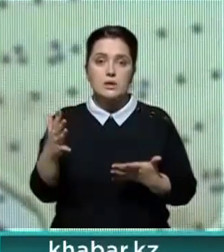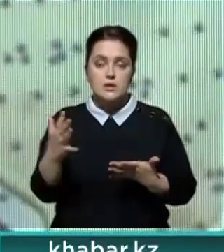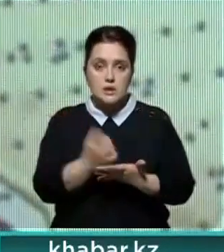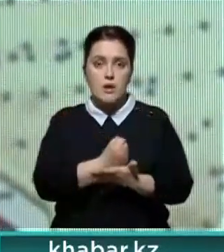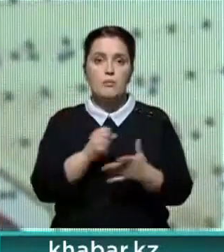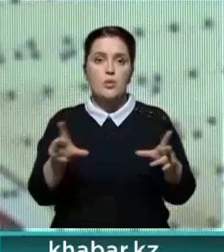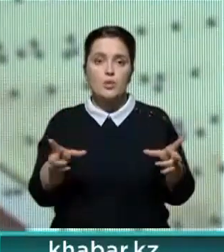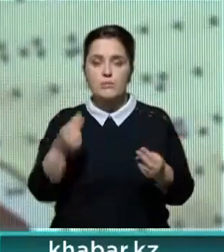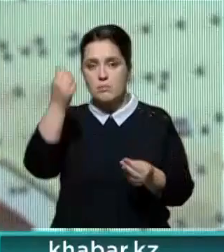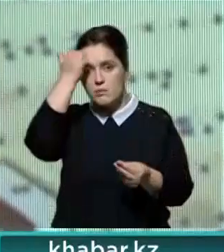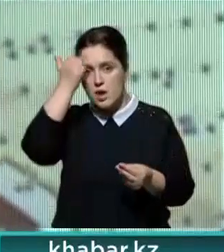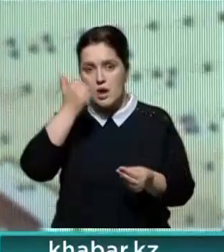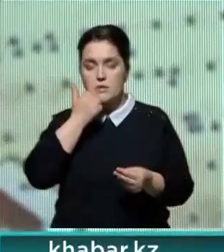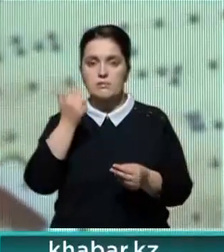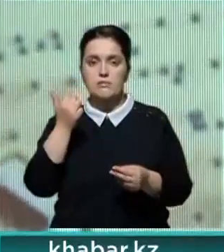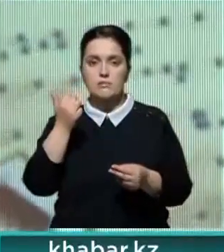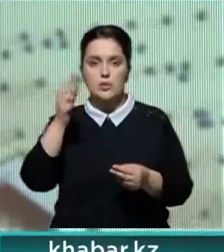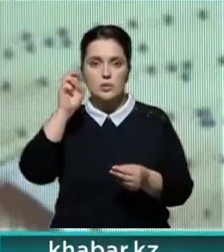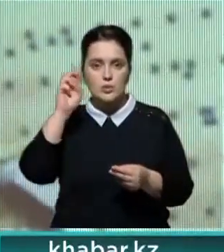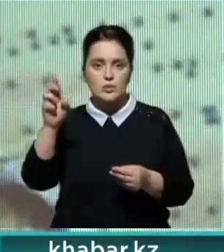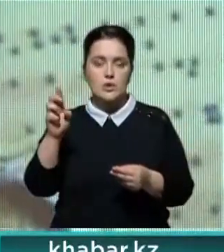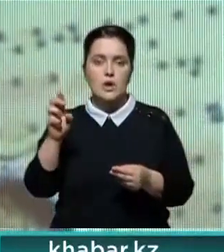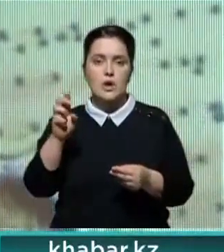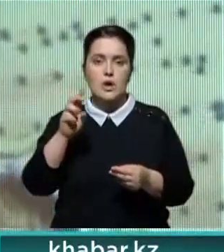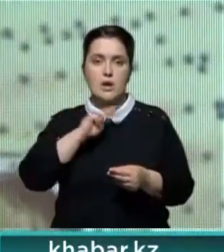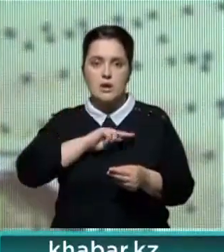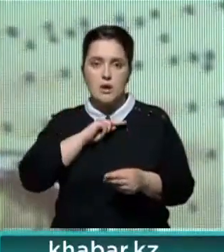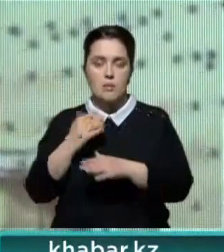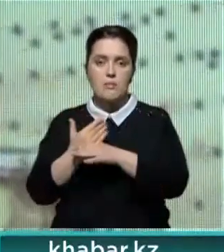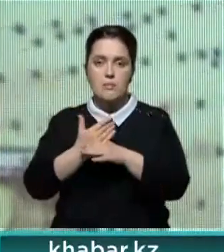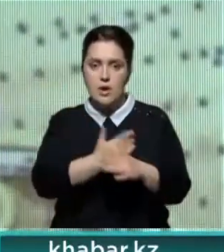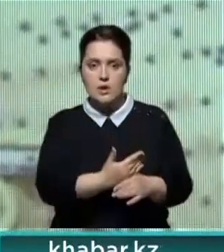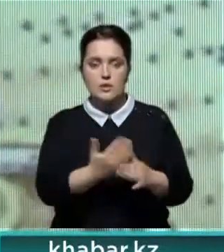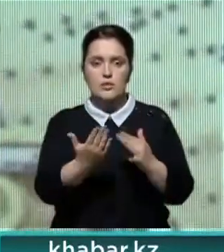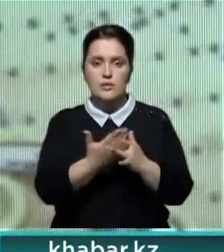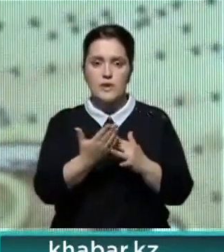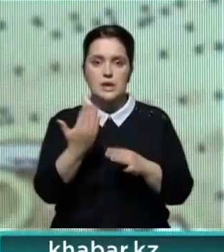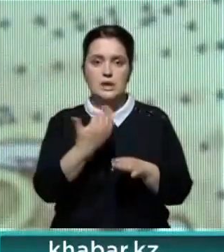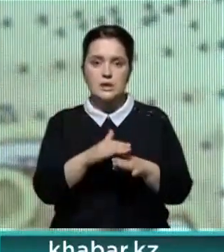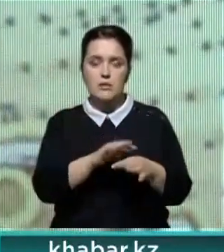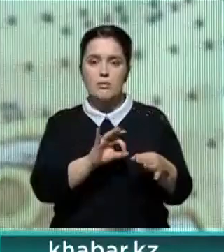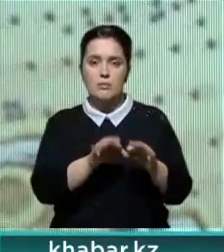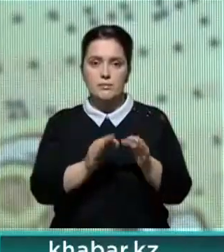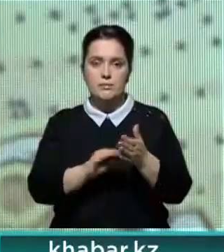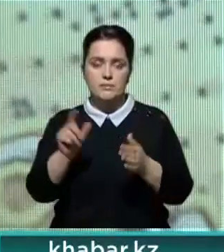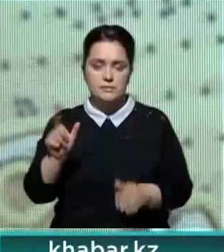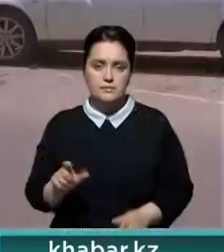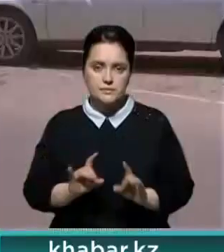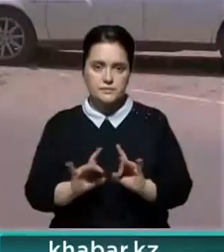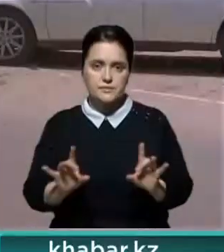многом успехов добиваются благодаря сотрудничеству с государствами институтами которые оказывают поддержку в виде льготного кредитования